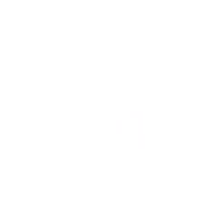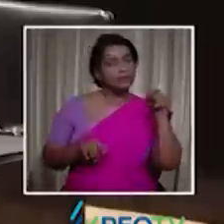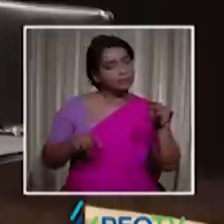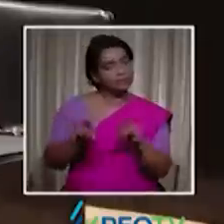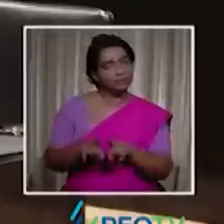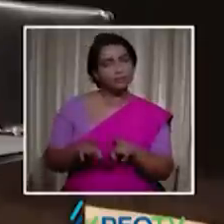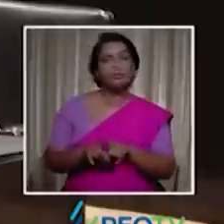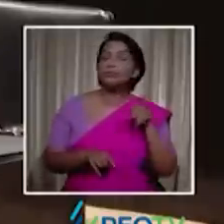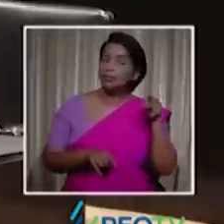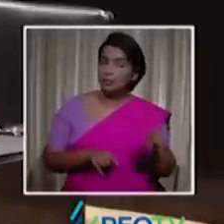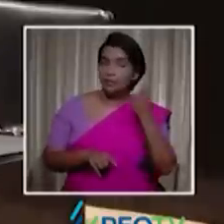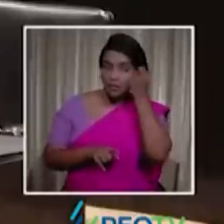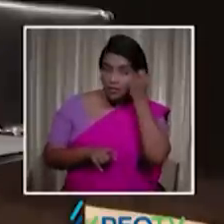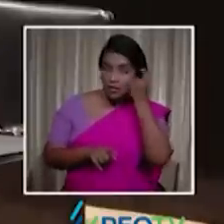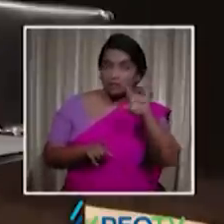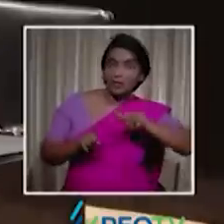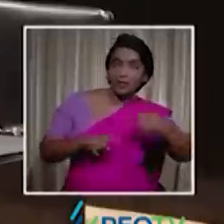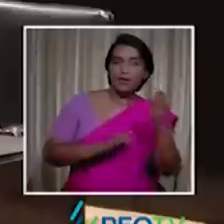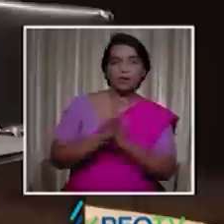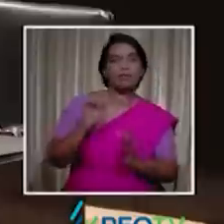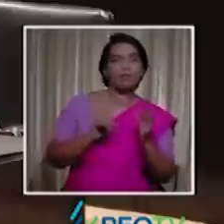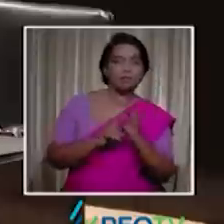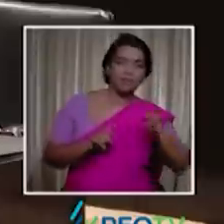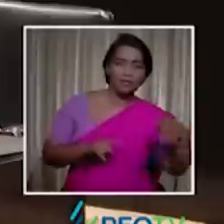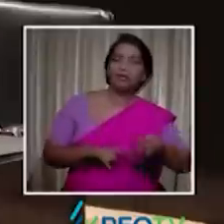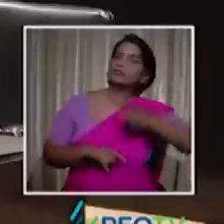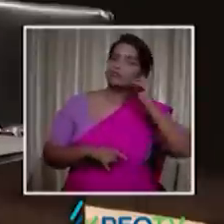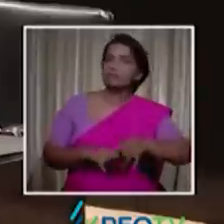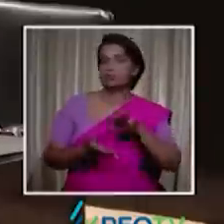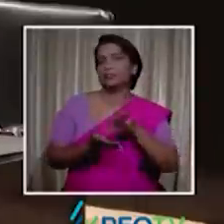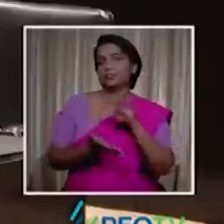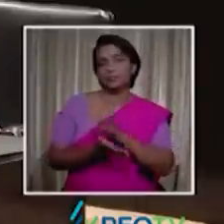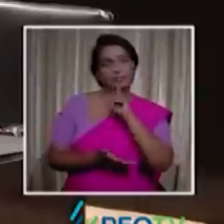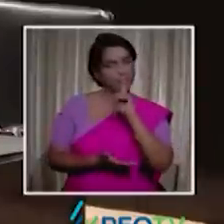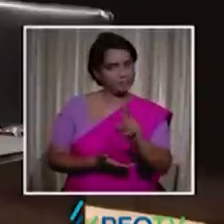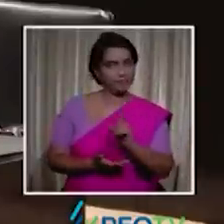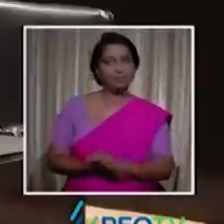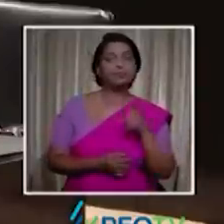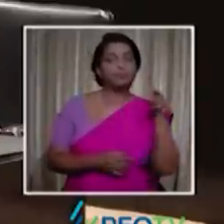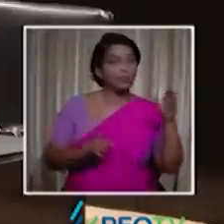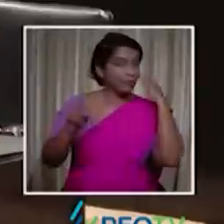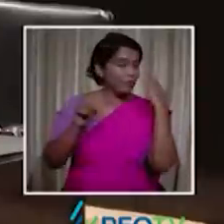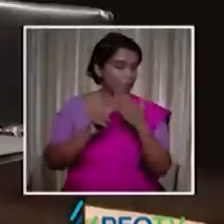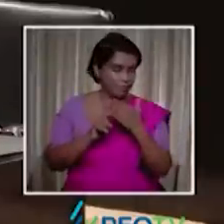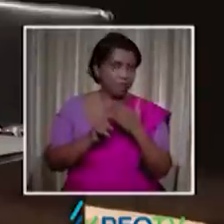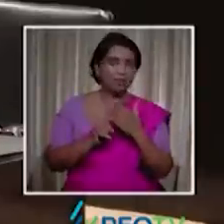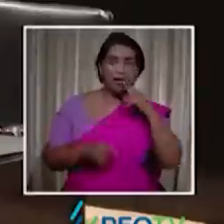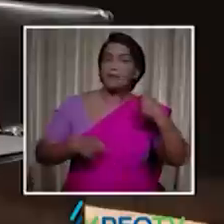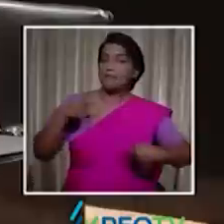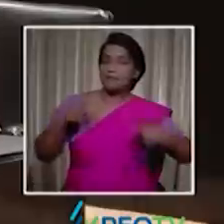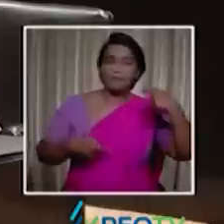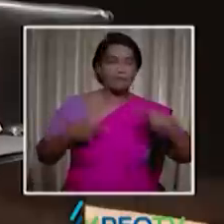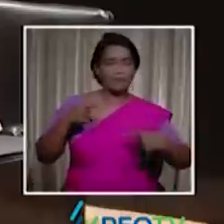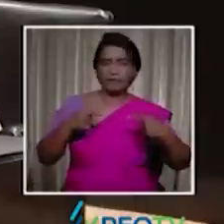වෙනවා. ඒ යෝජනාව වෙනත් මන්ත්‍රීවරයෙකු විසින් ස්ථිර කරනු ලැබිය යුතුයි. ඒ සම්බන්ධයෙන් විවාද